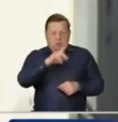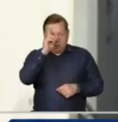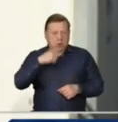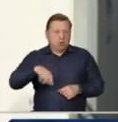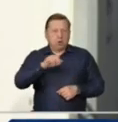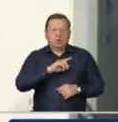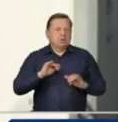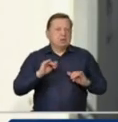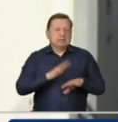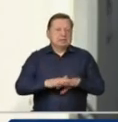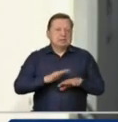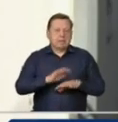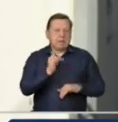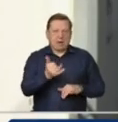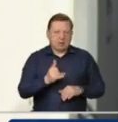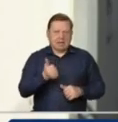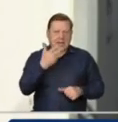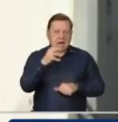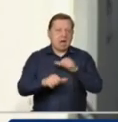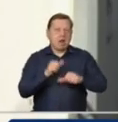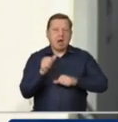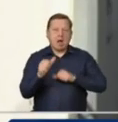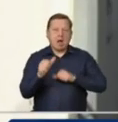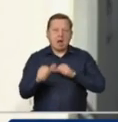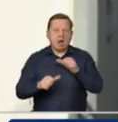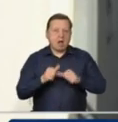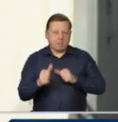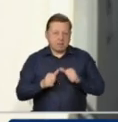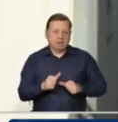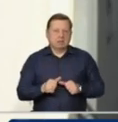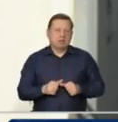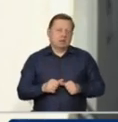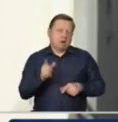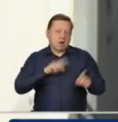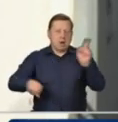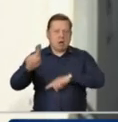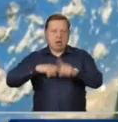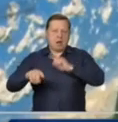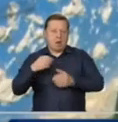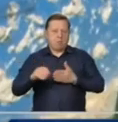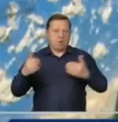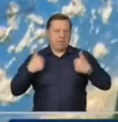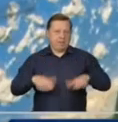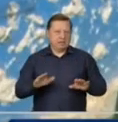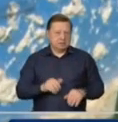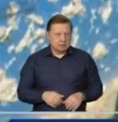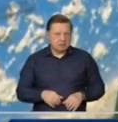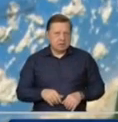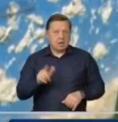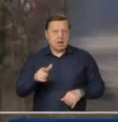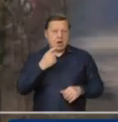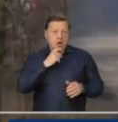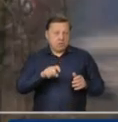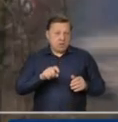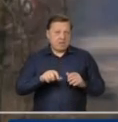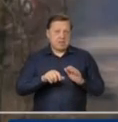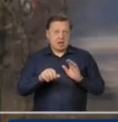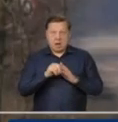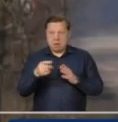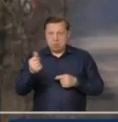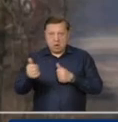podejmują taki system, że od kilku lat próbują się migać od tych opłat. Od kwietnia ci, którzy zadłużenia nie spłacą, będą